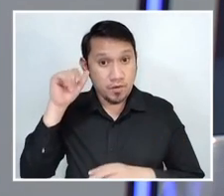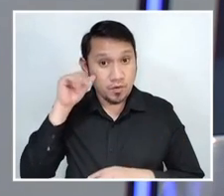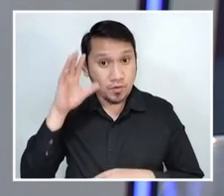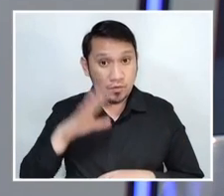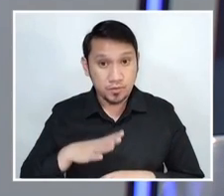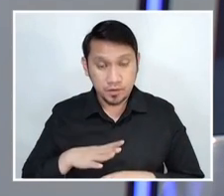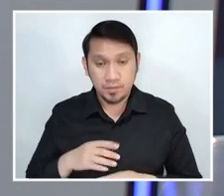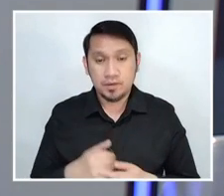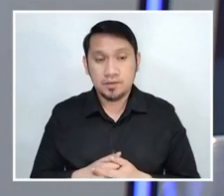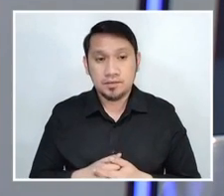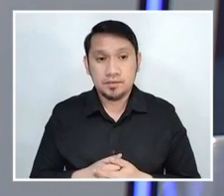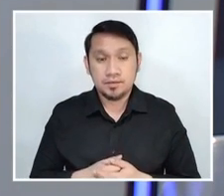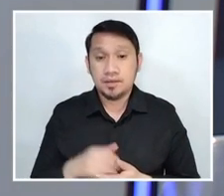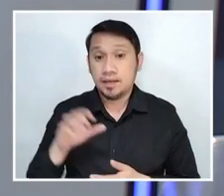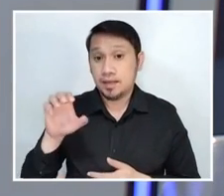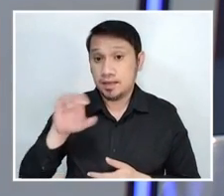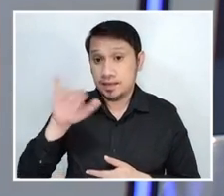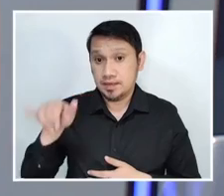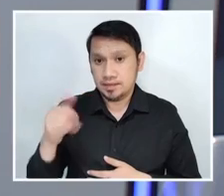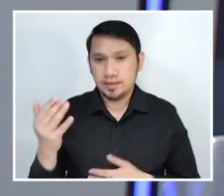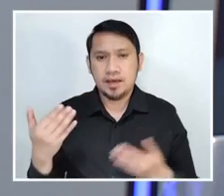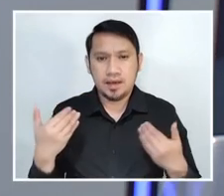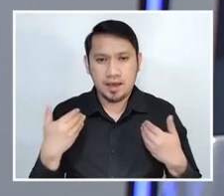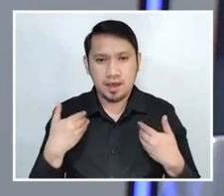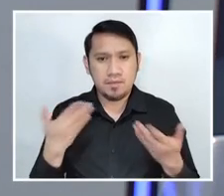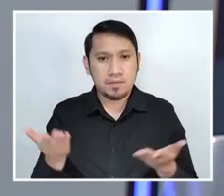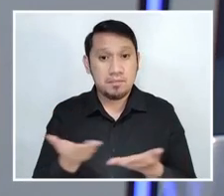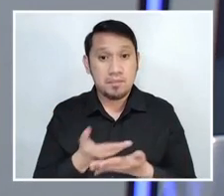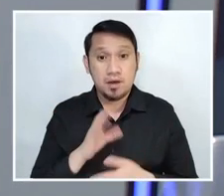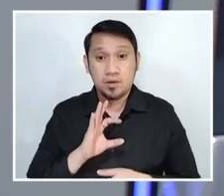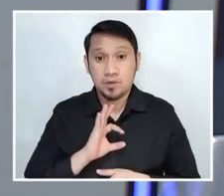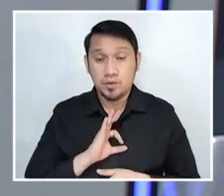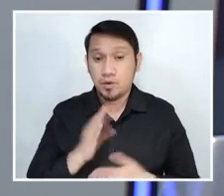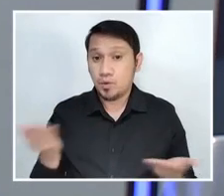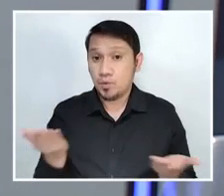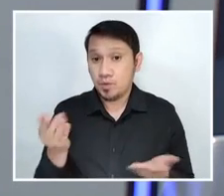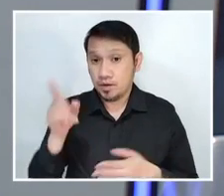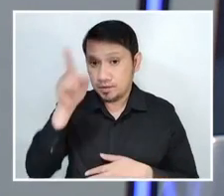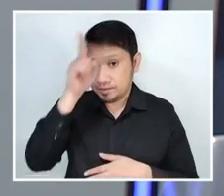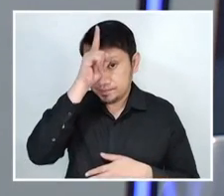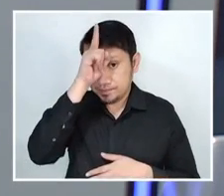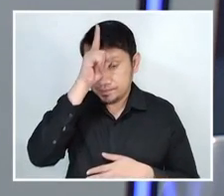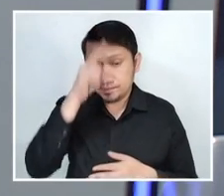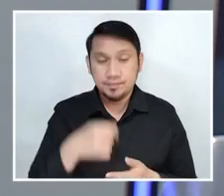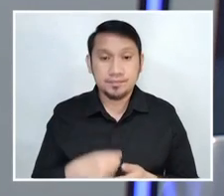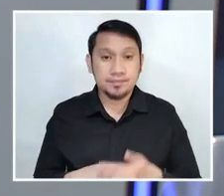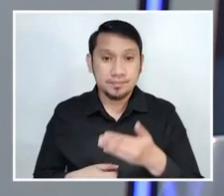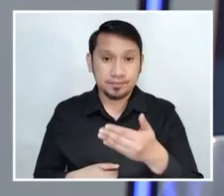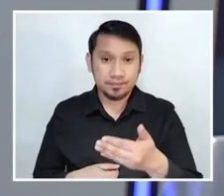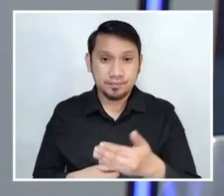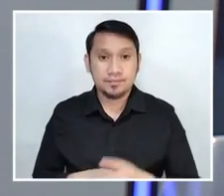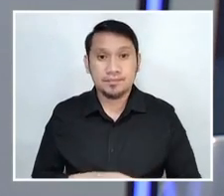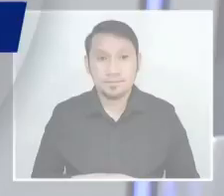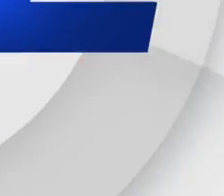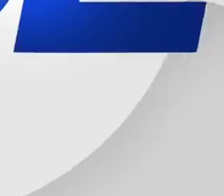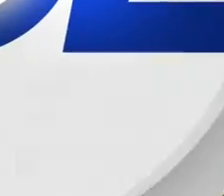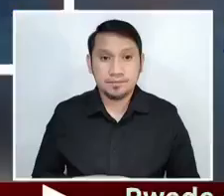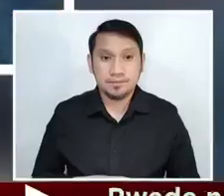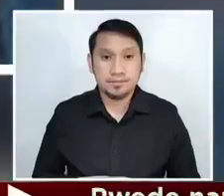pole vaulter na si EJ Obiena sa Germany. Yan at iba bang balitang sport sa pagpapatrol ni Dayan Castillejo.